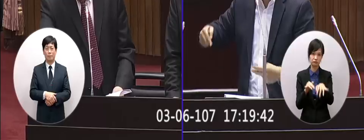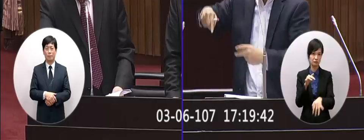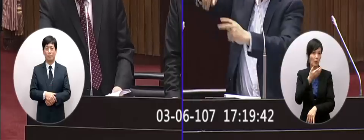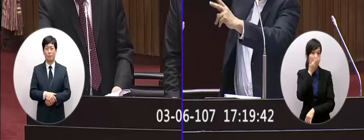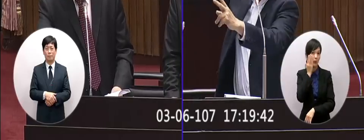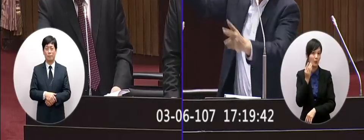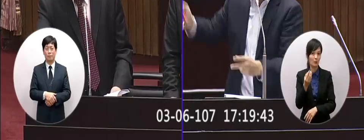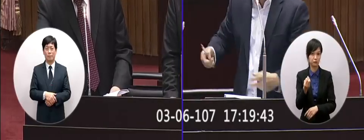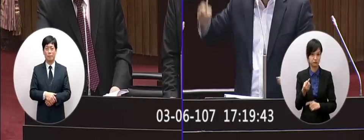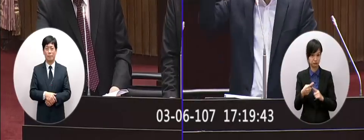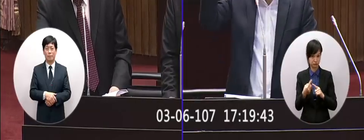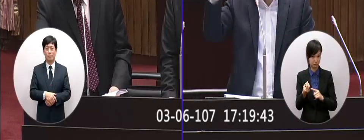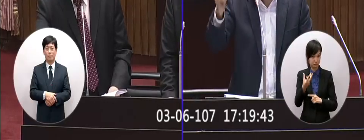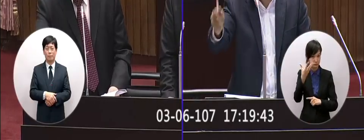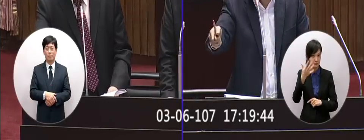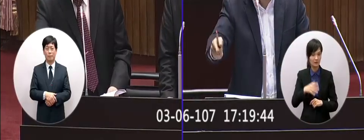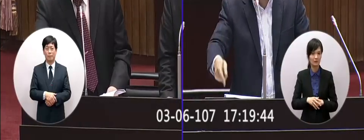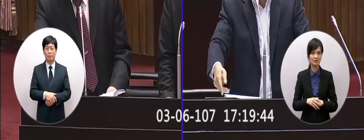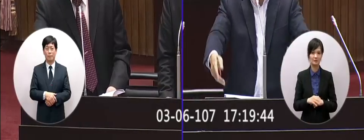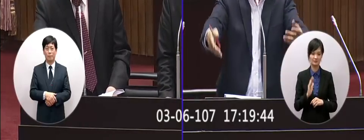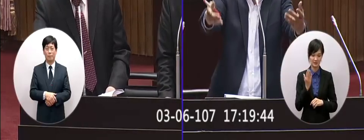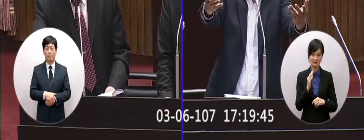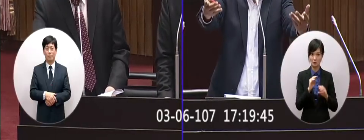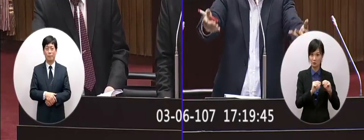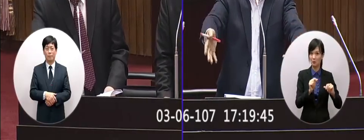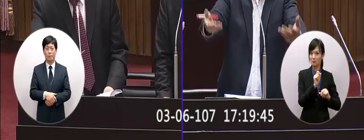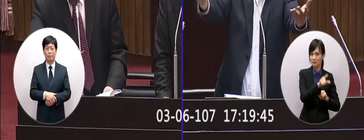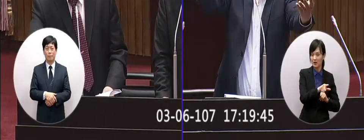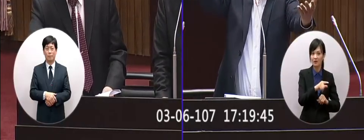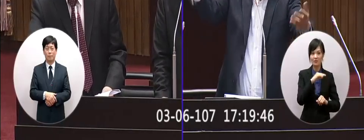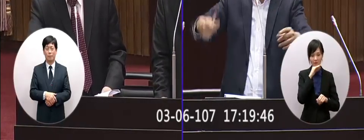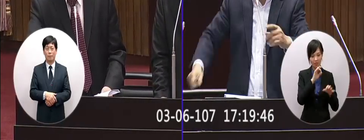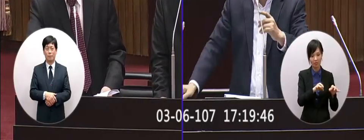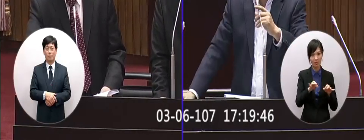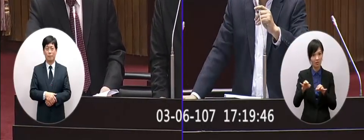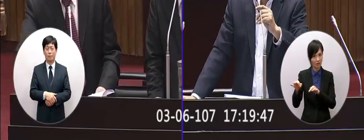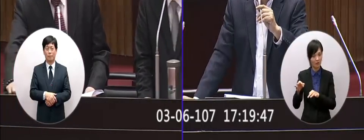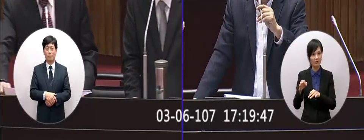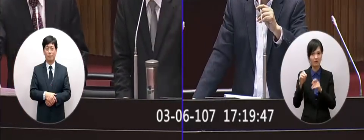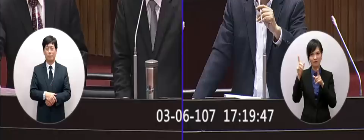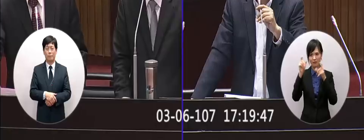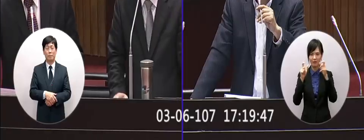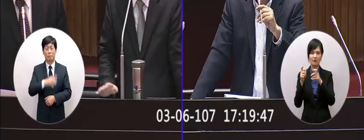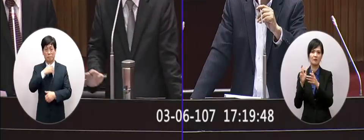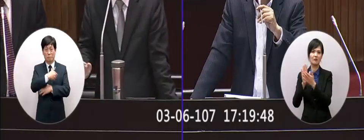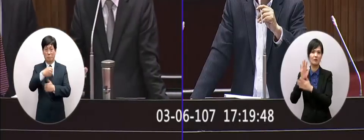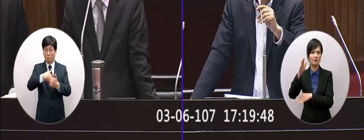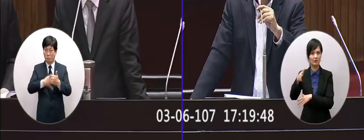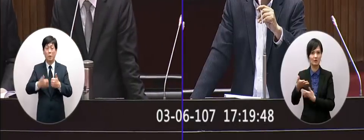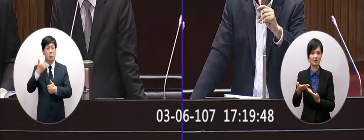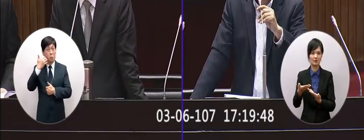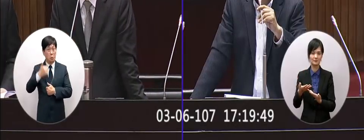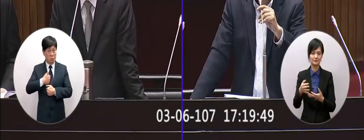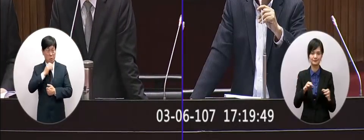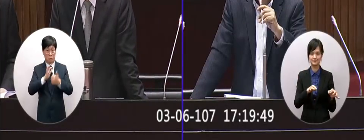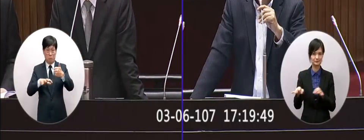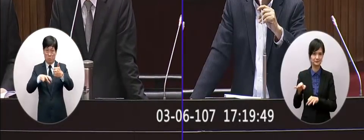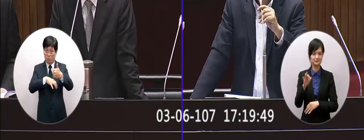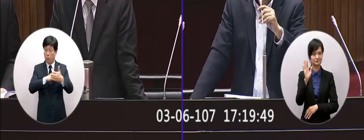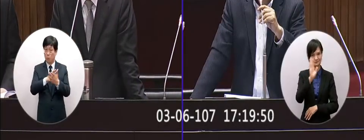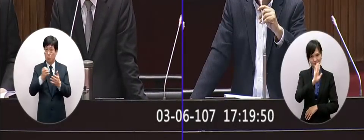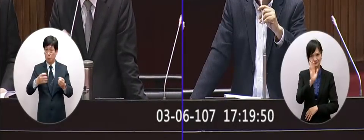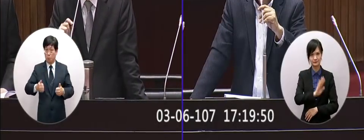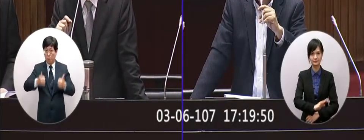12月当啊买着土地，啊，佮落施工。年个过啊，搁你用干胶啊啦！ 迄、那个曾委员，那阵讲吼，各部会大家拢讲